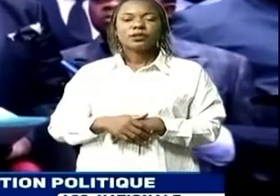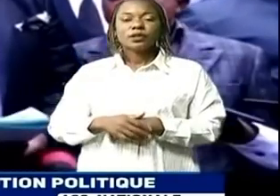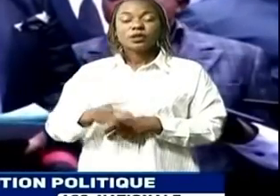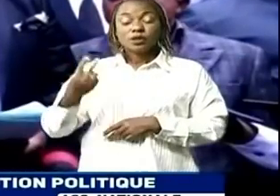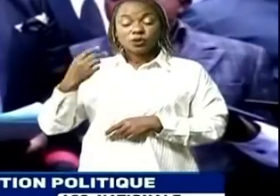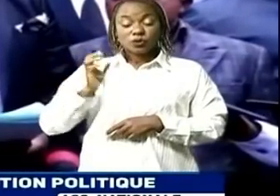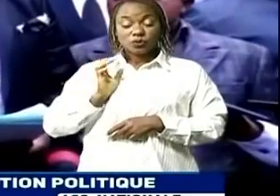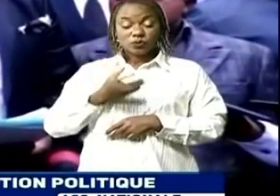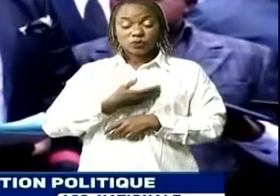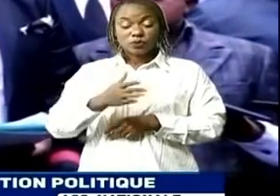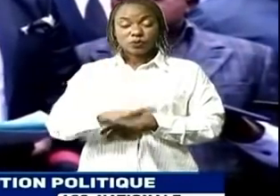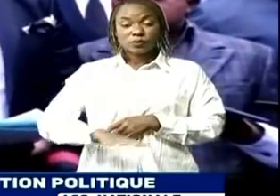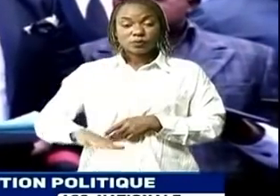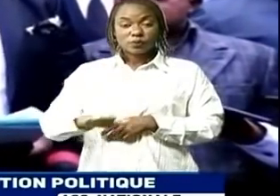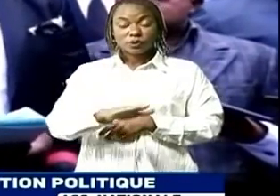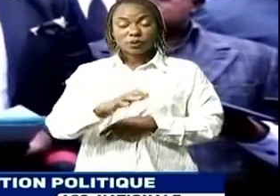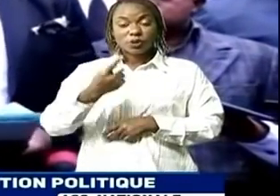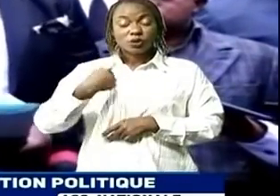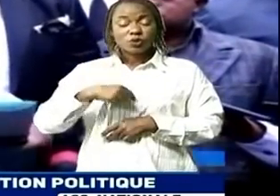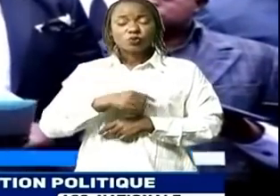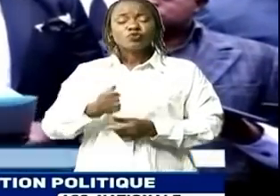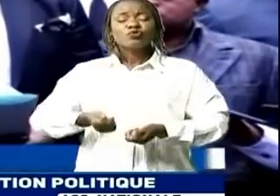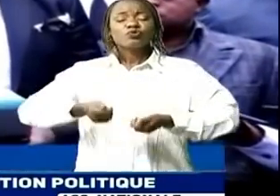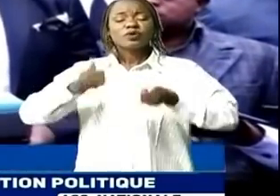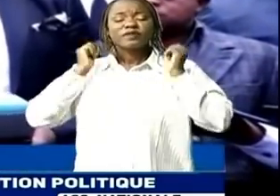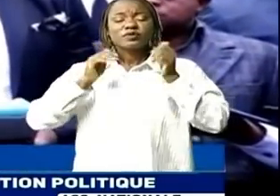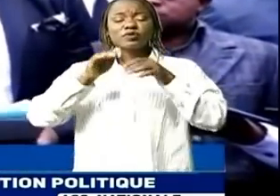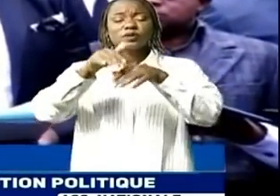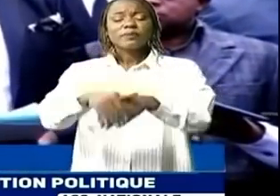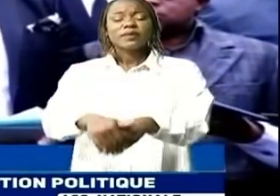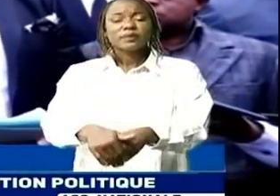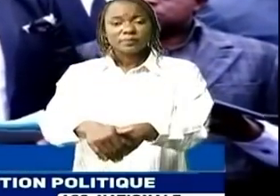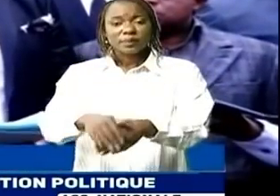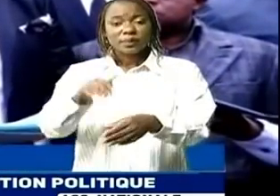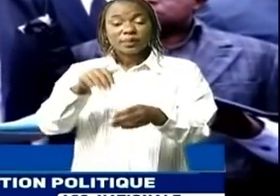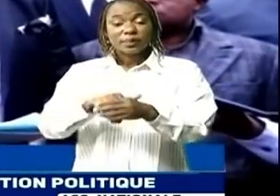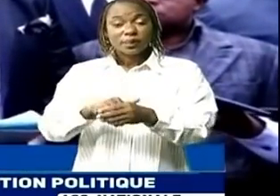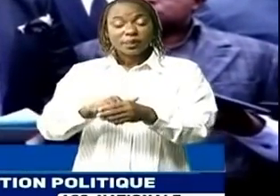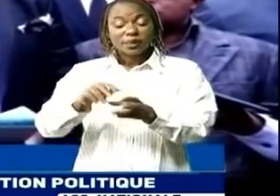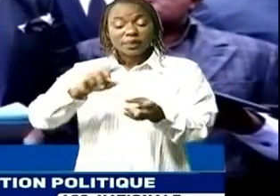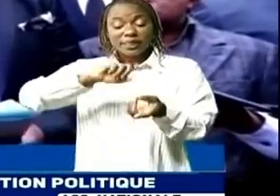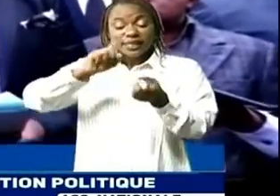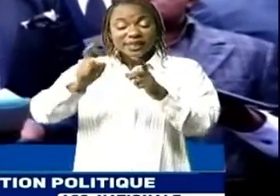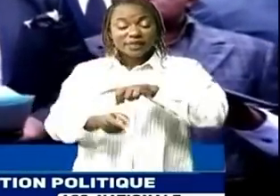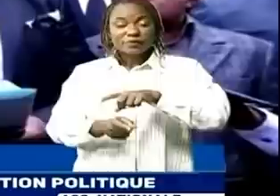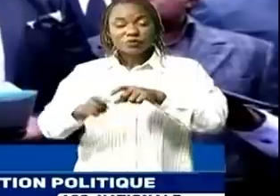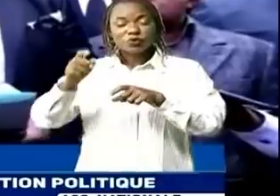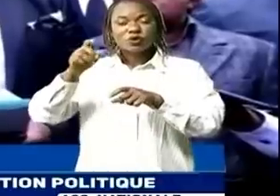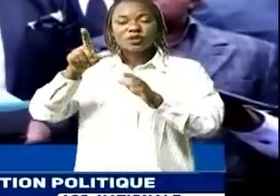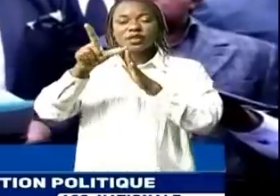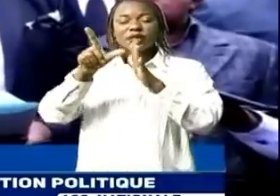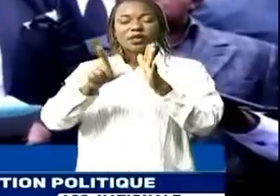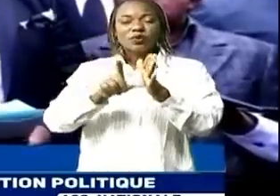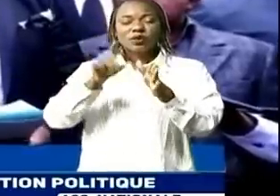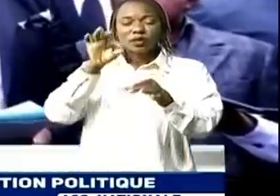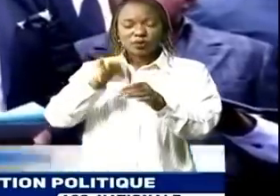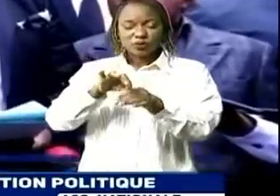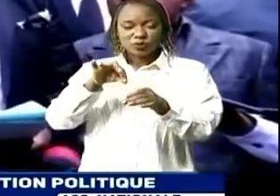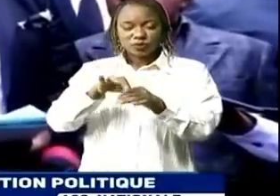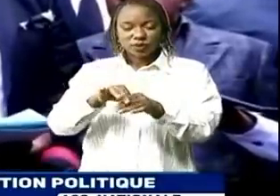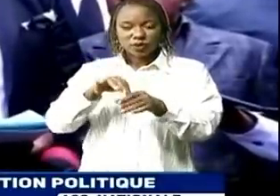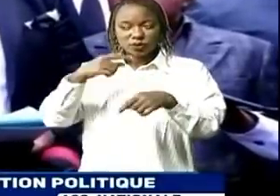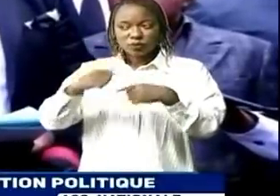pays, nous nous abstenons de participer à l'examen de la proposition de loi portant révision de la loi électorale qui commence ce jour au sein d'une